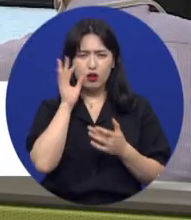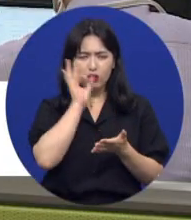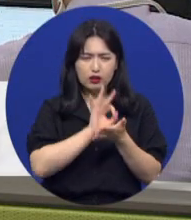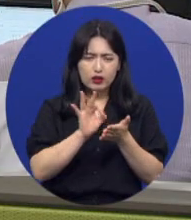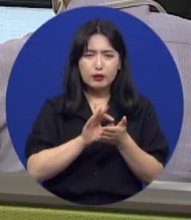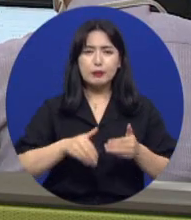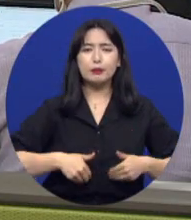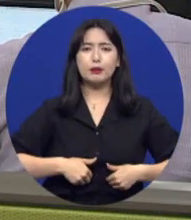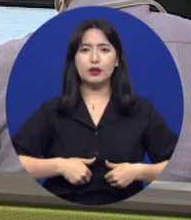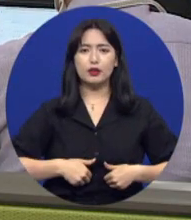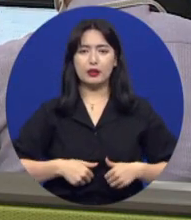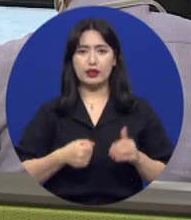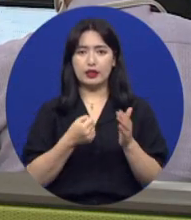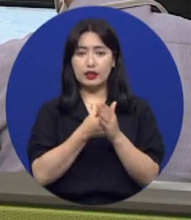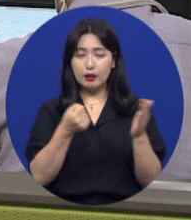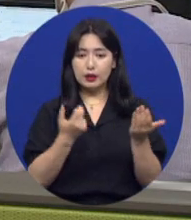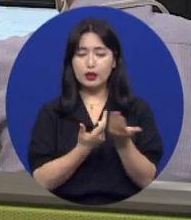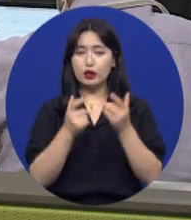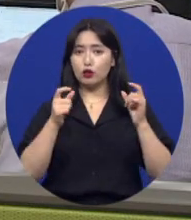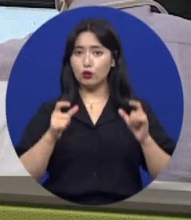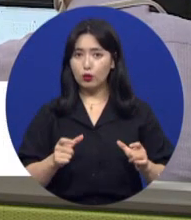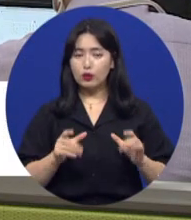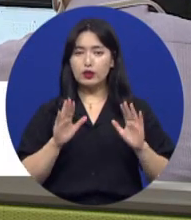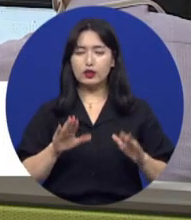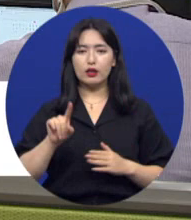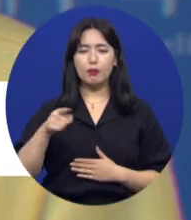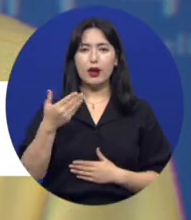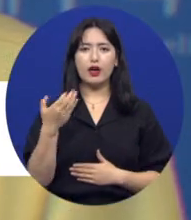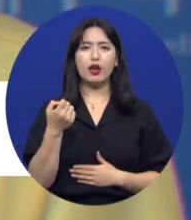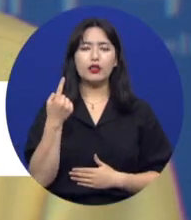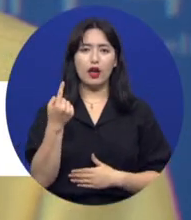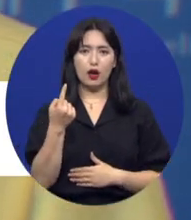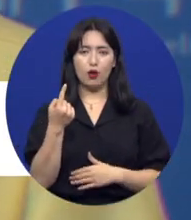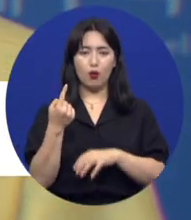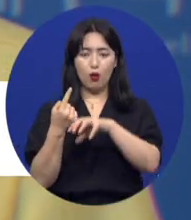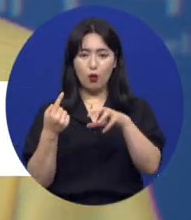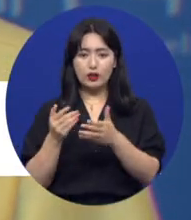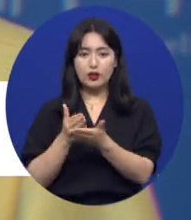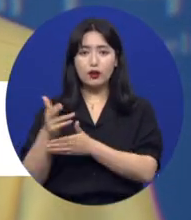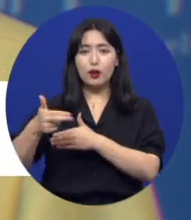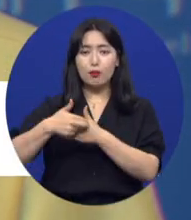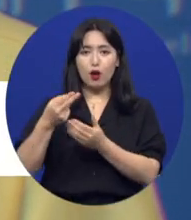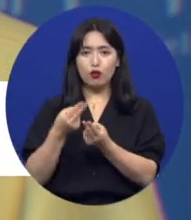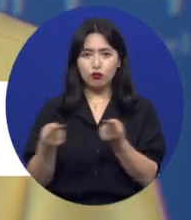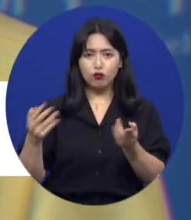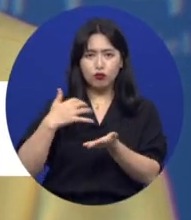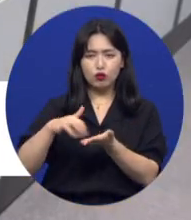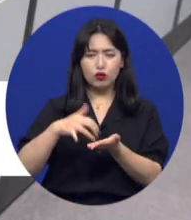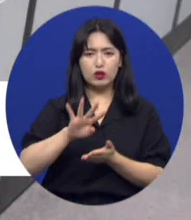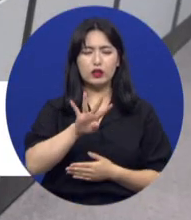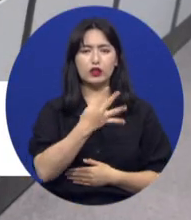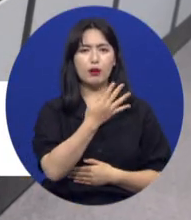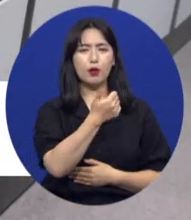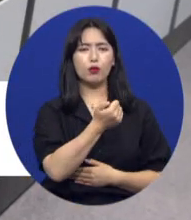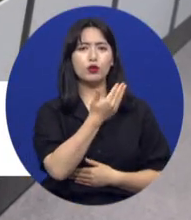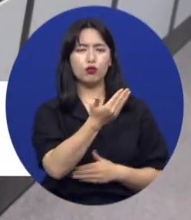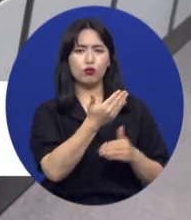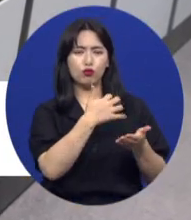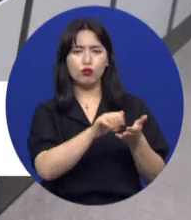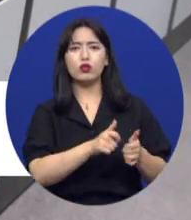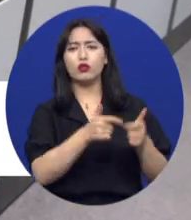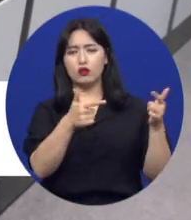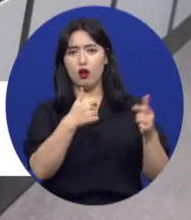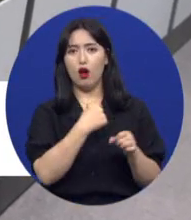같습니다 이에 따라 제주도는 현재 배가 은 1개인 코로나 전담 병상을 최대 400 53개 까지 늘리고